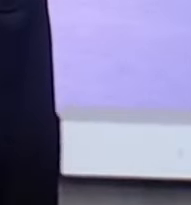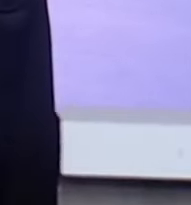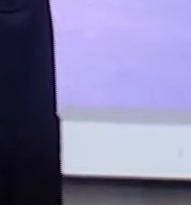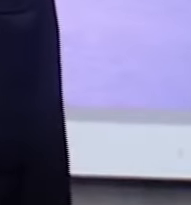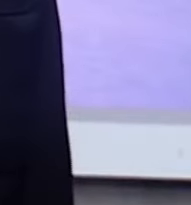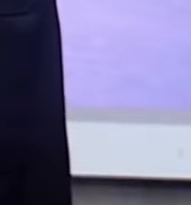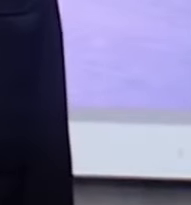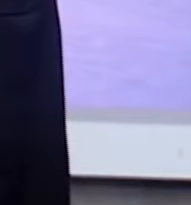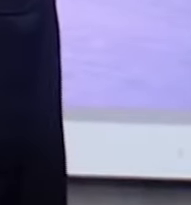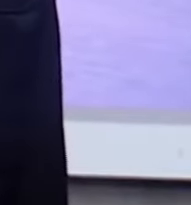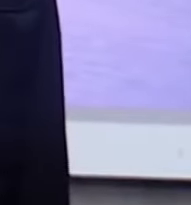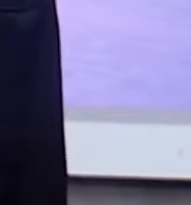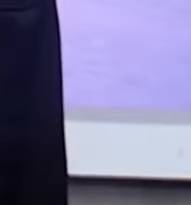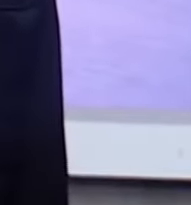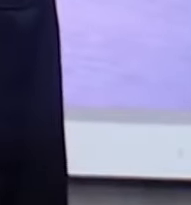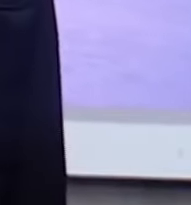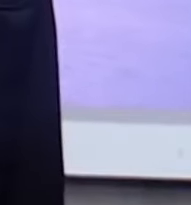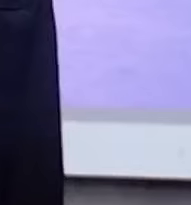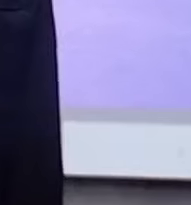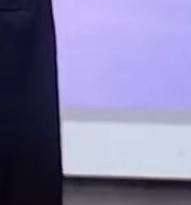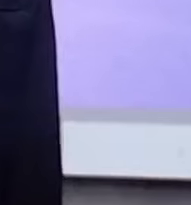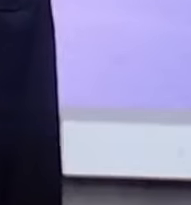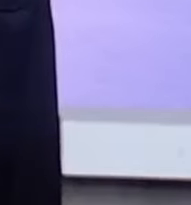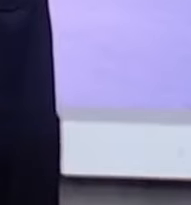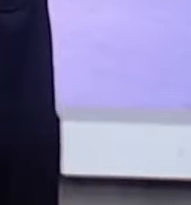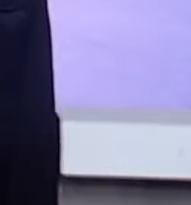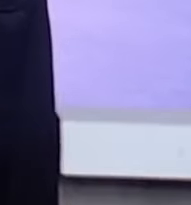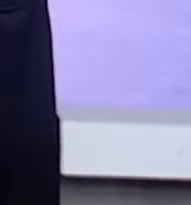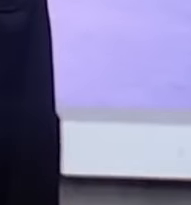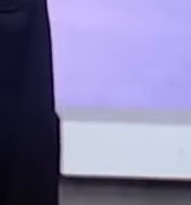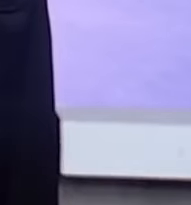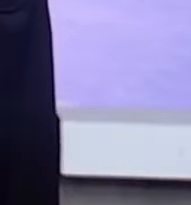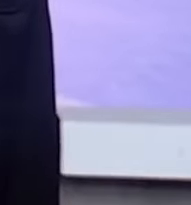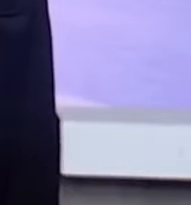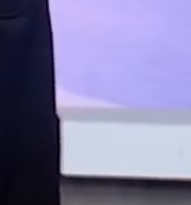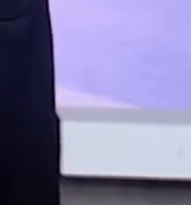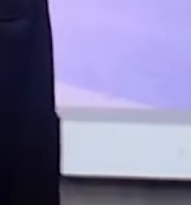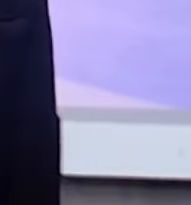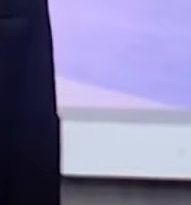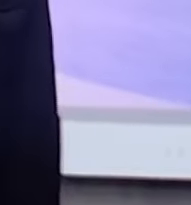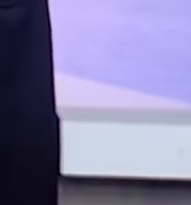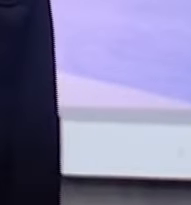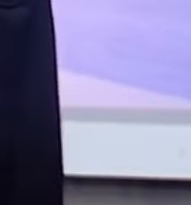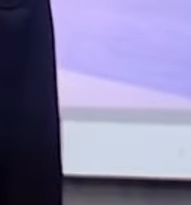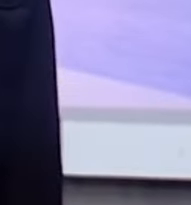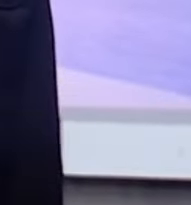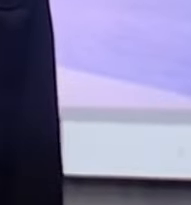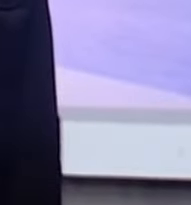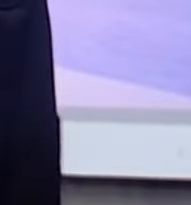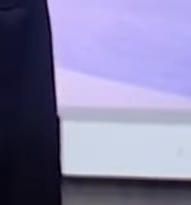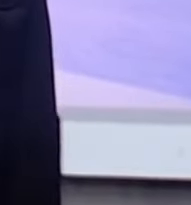tayo maging saksi. Mag-subscribe sa GMA Integrated News sa YouTube at para sa mga kapuso abroad,